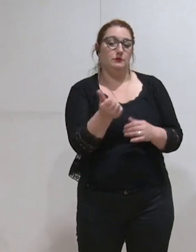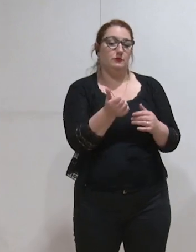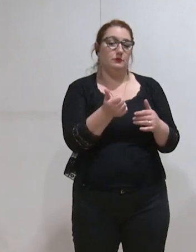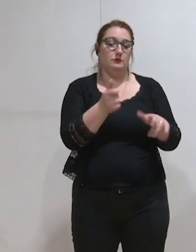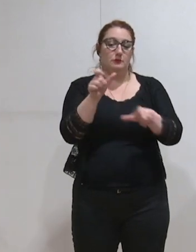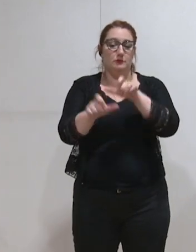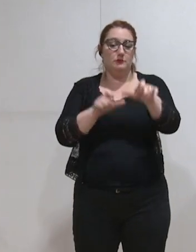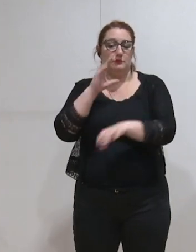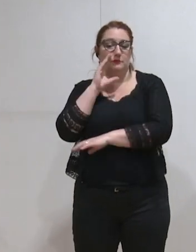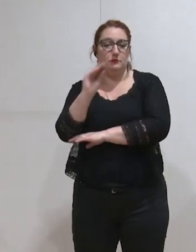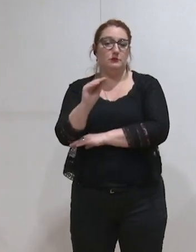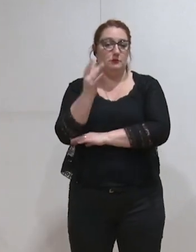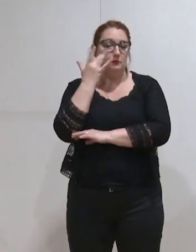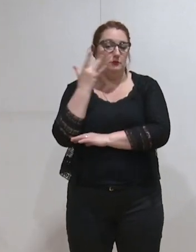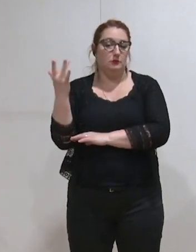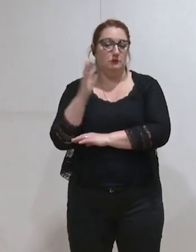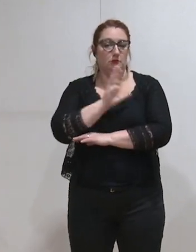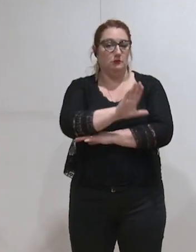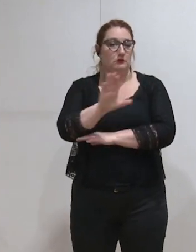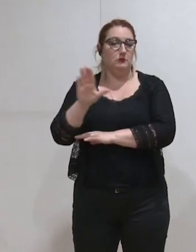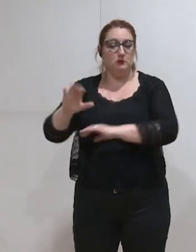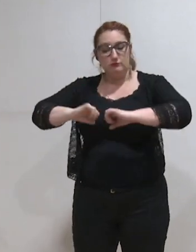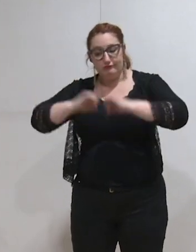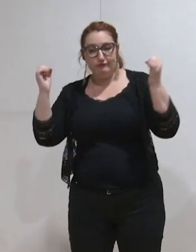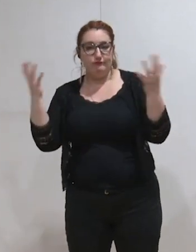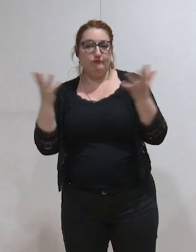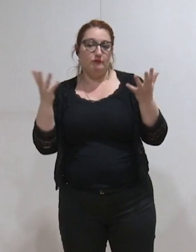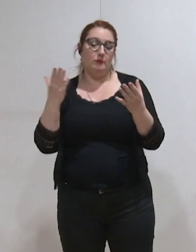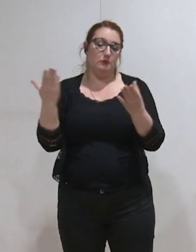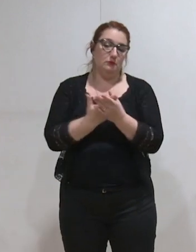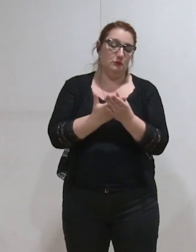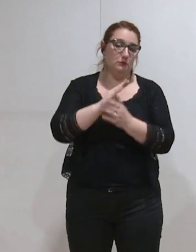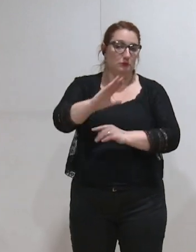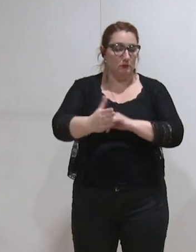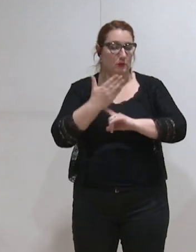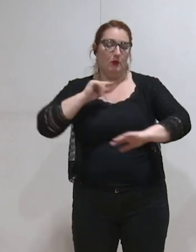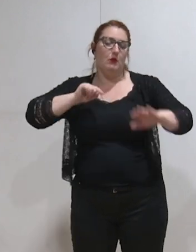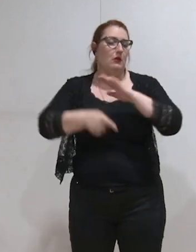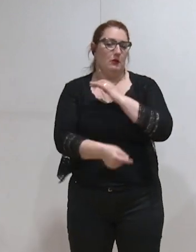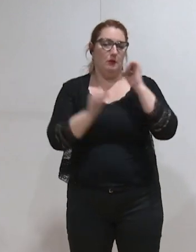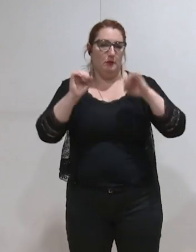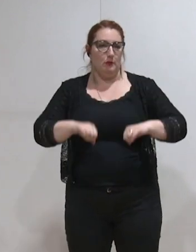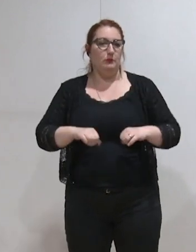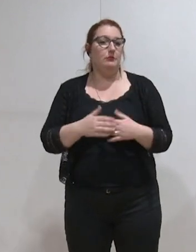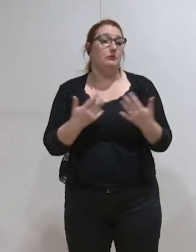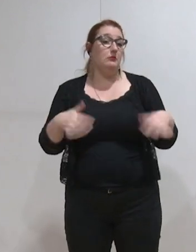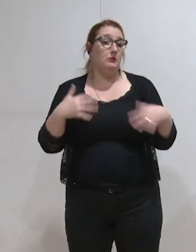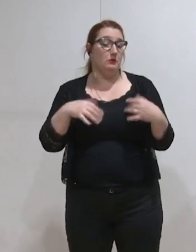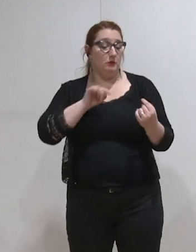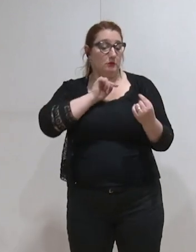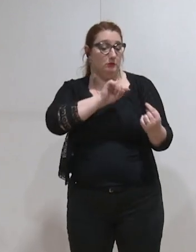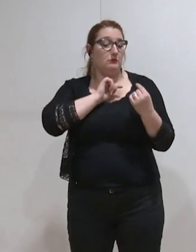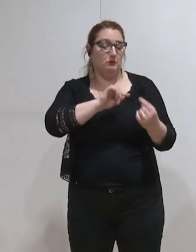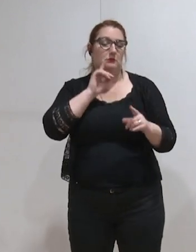acteurs leur domaine d'intervention puis la la présentation des dossiers enfin il y a 1000 choses dont nous avons débattu sur lesquelles nous avons